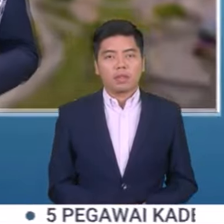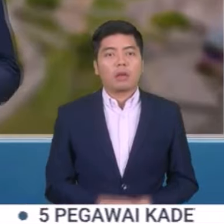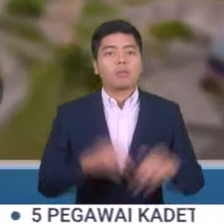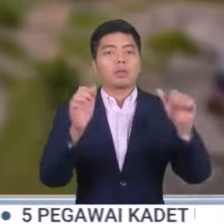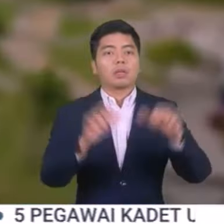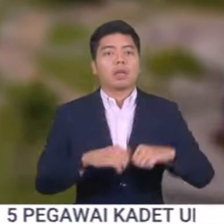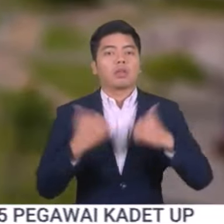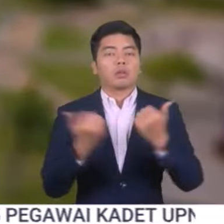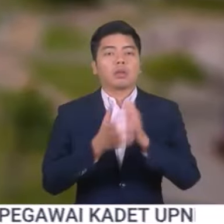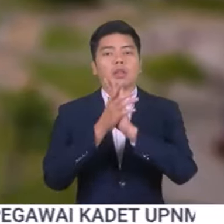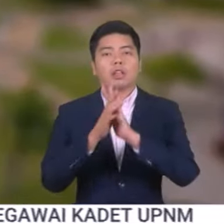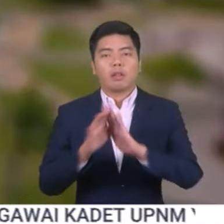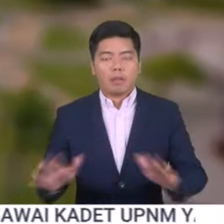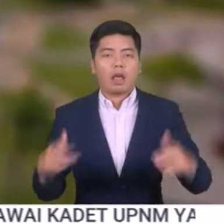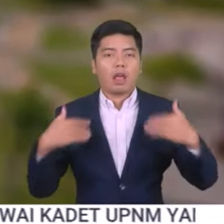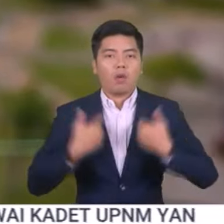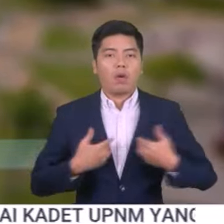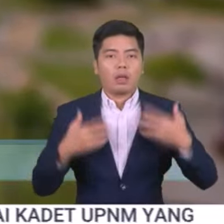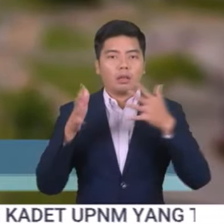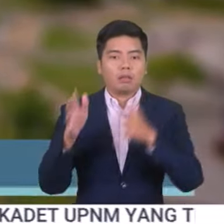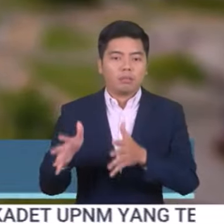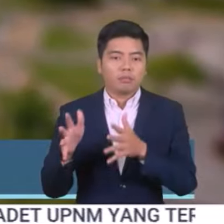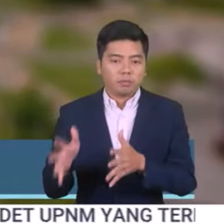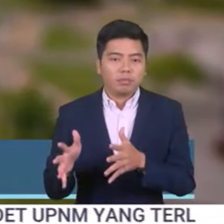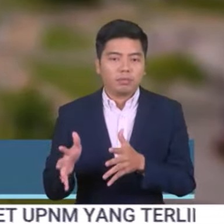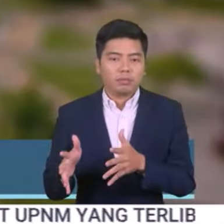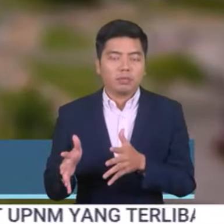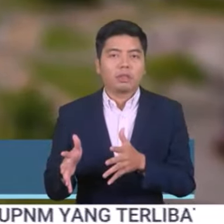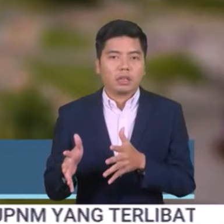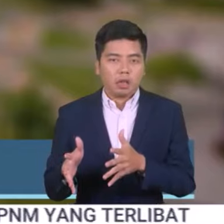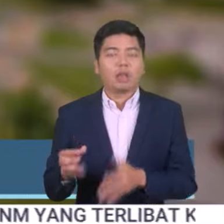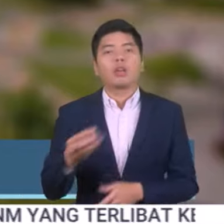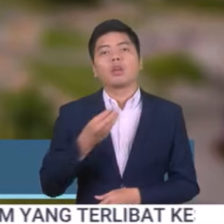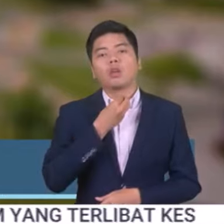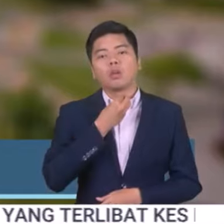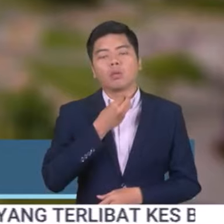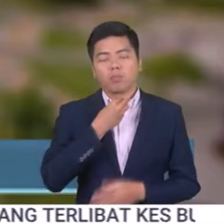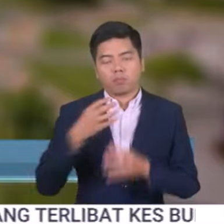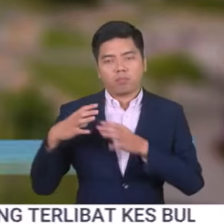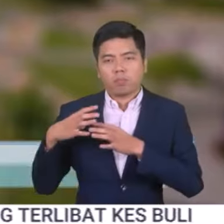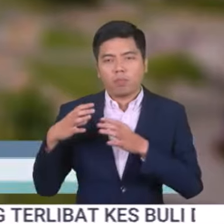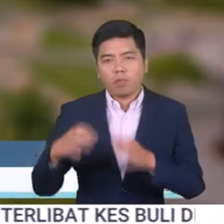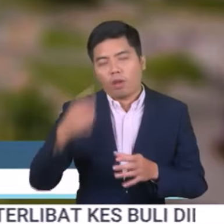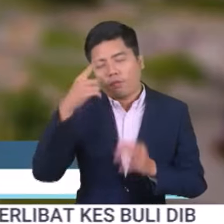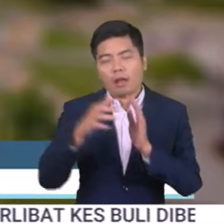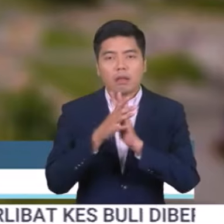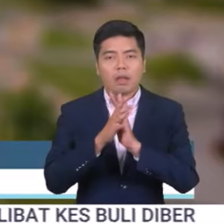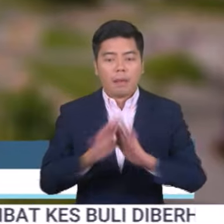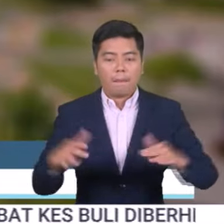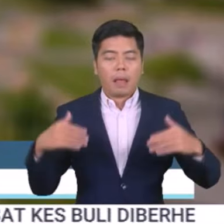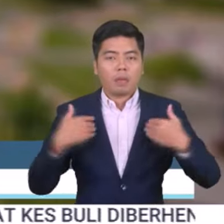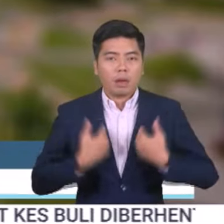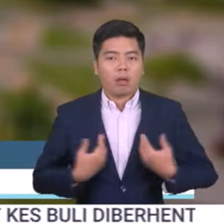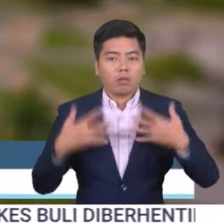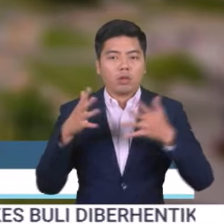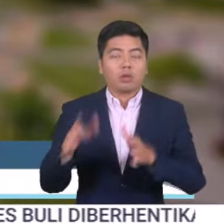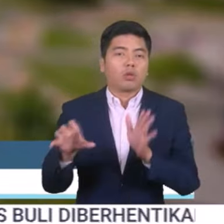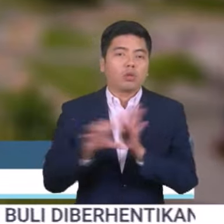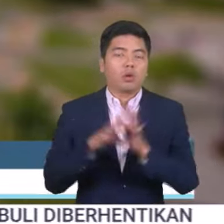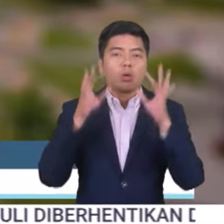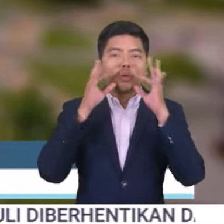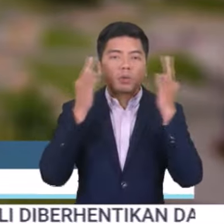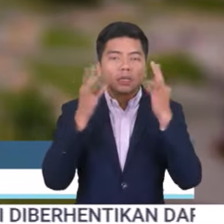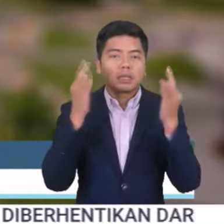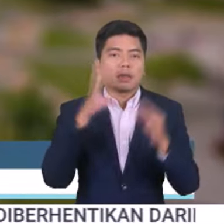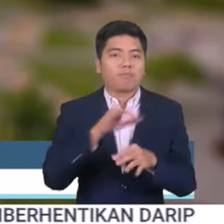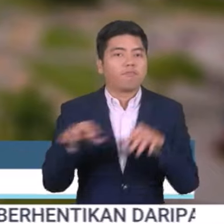Persatuan Penyelamat Haiwan Terbiar Bahtera Noah, Bahtera Noah Ipoh terus komited menyelamatkan haiwan terbiar seperti kucing